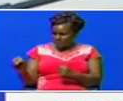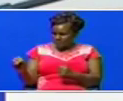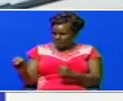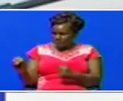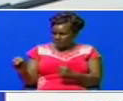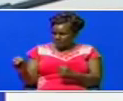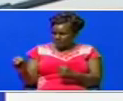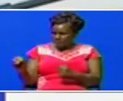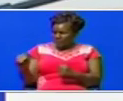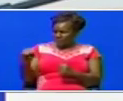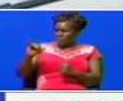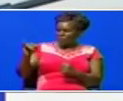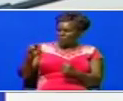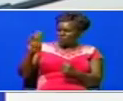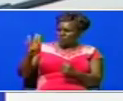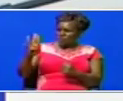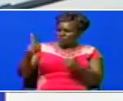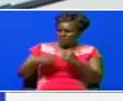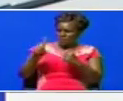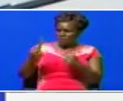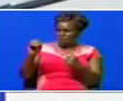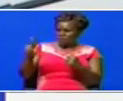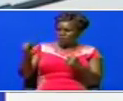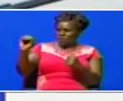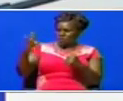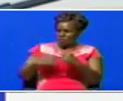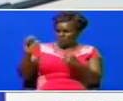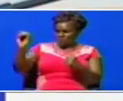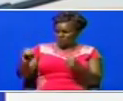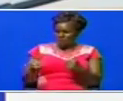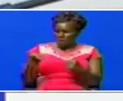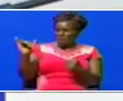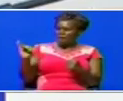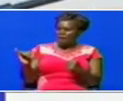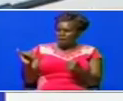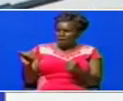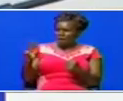Michael Maura, 461, 0.08%. Joseph Nyaga,